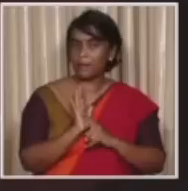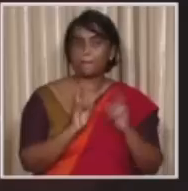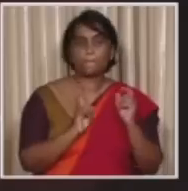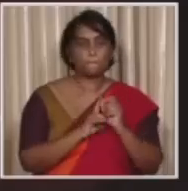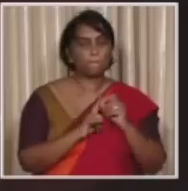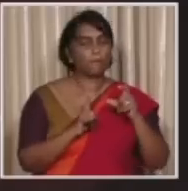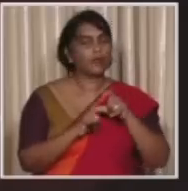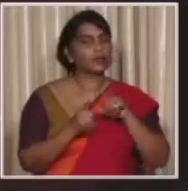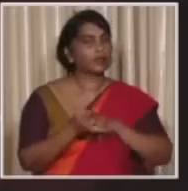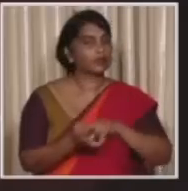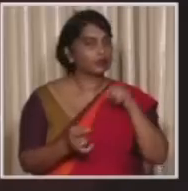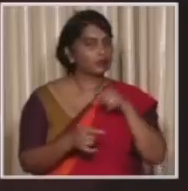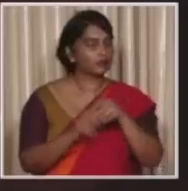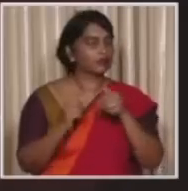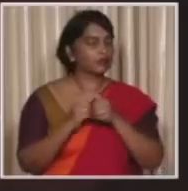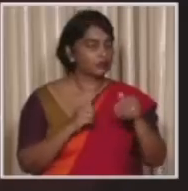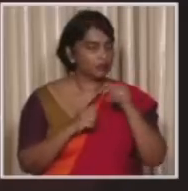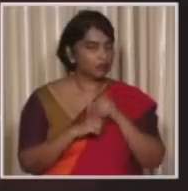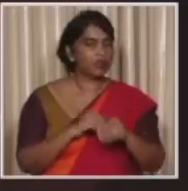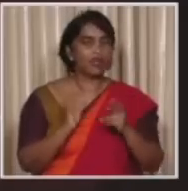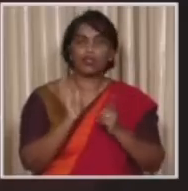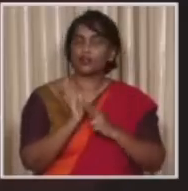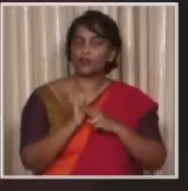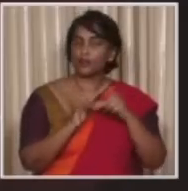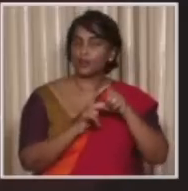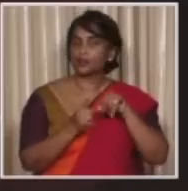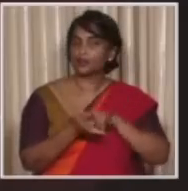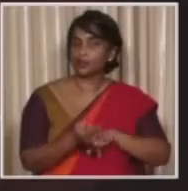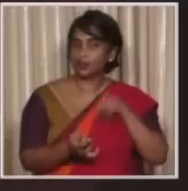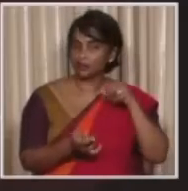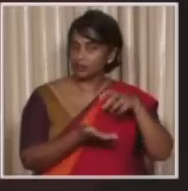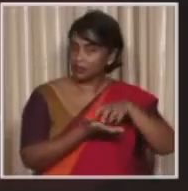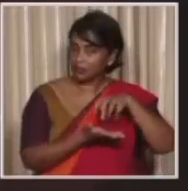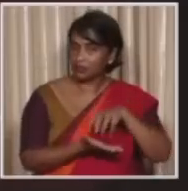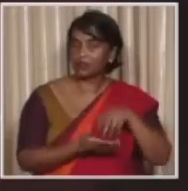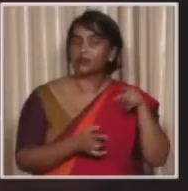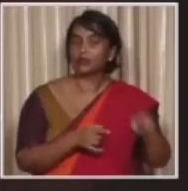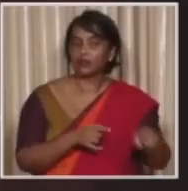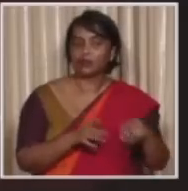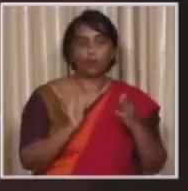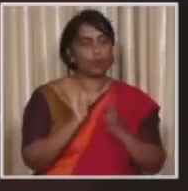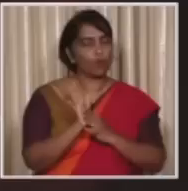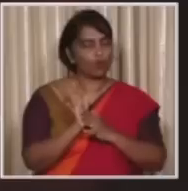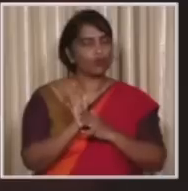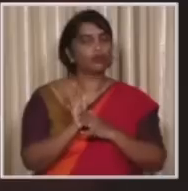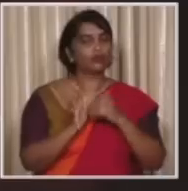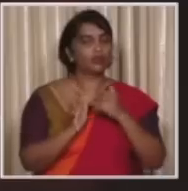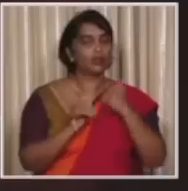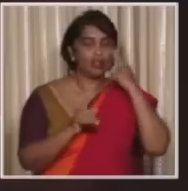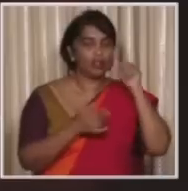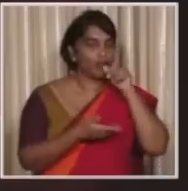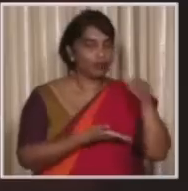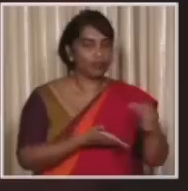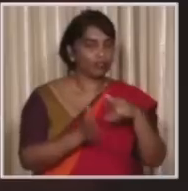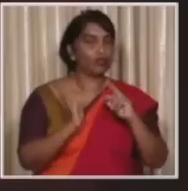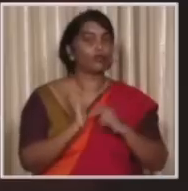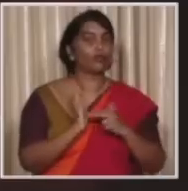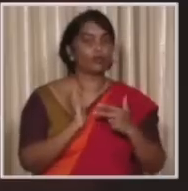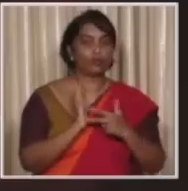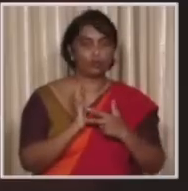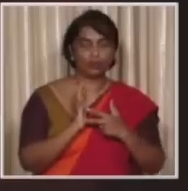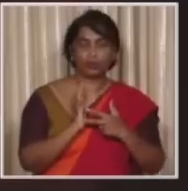පල්ලේගම ප්‍රාදේශීය ලේකම් කොට්ටාෂේත් නාවුල ප්‍රාදේශීය ලේකම් කොට්ටාෂේත් මේ මොරගහකන්ද සහ කළුඟඟ කියන